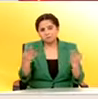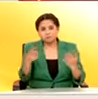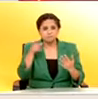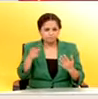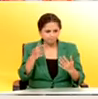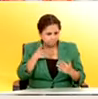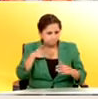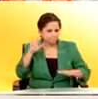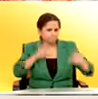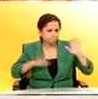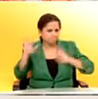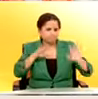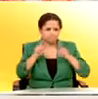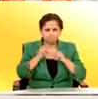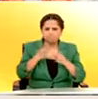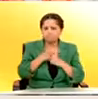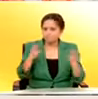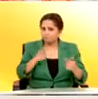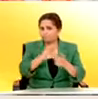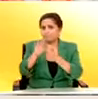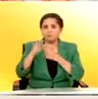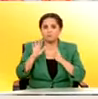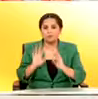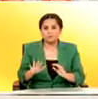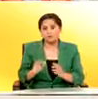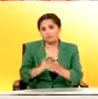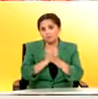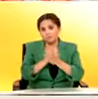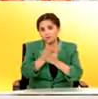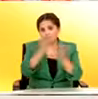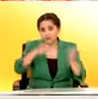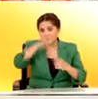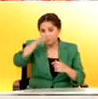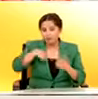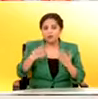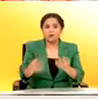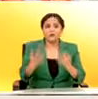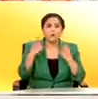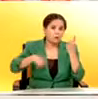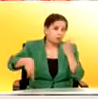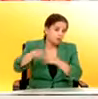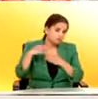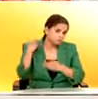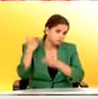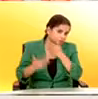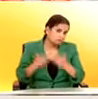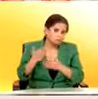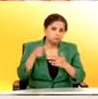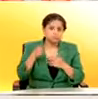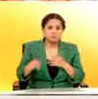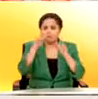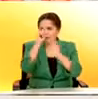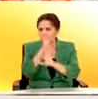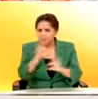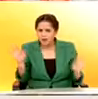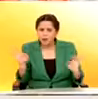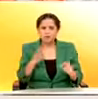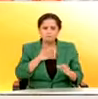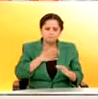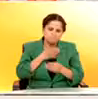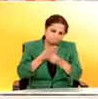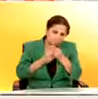चढ़कर के हिस्सा लिया। साथियों, भारत की महान संस्कृति में शांति और करुणा का